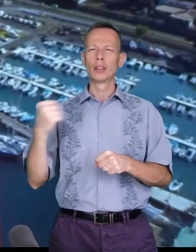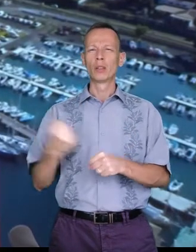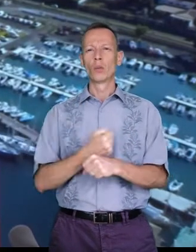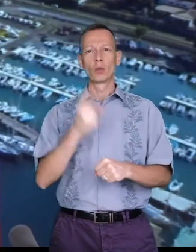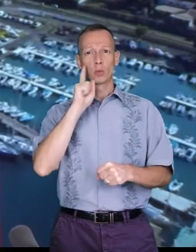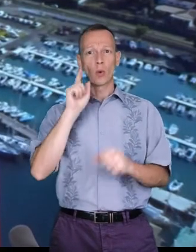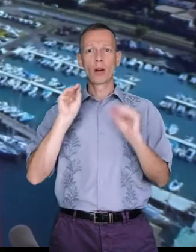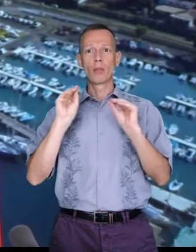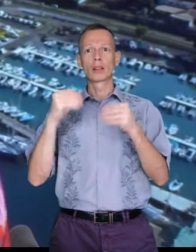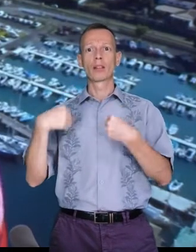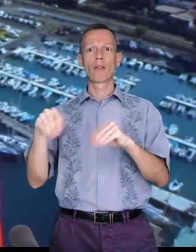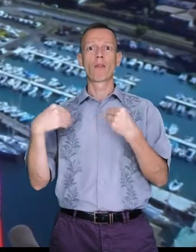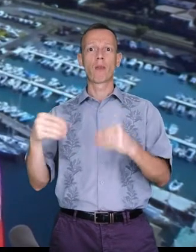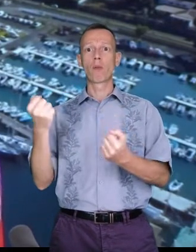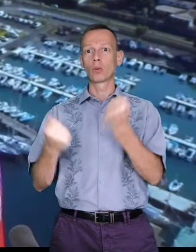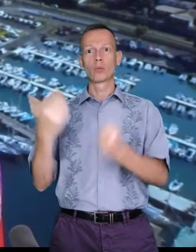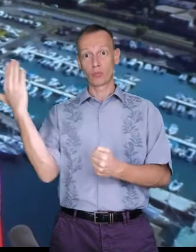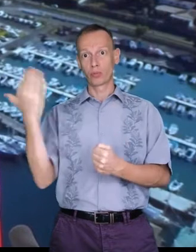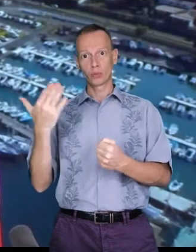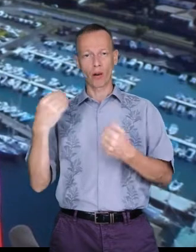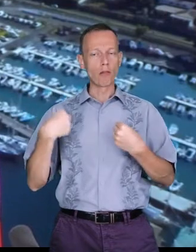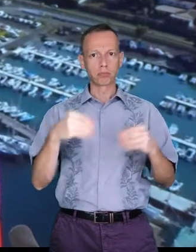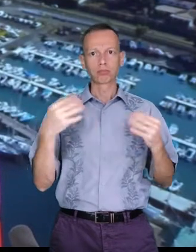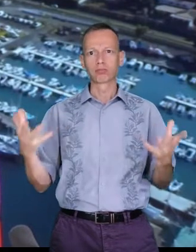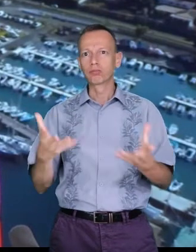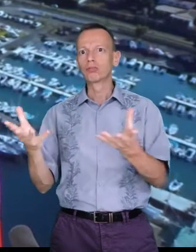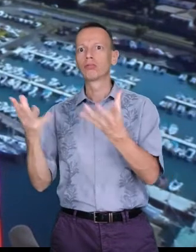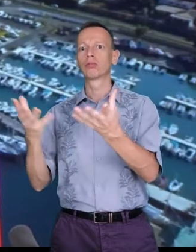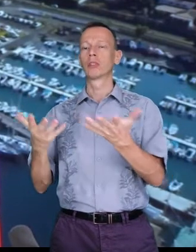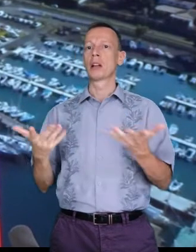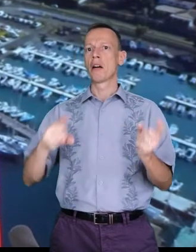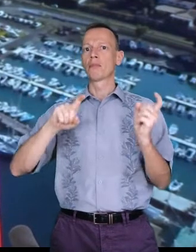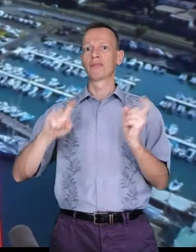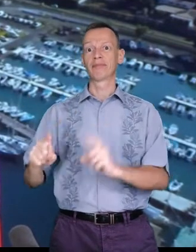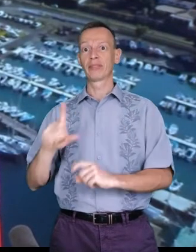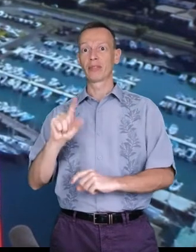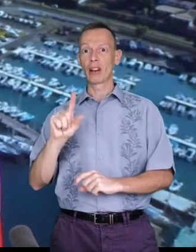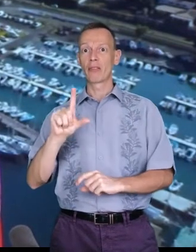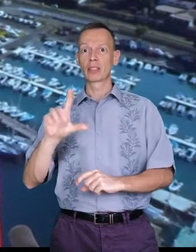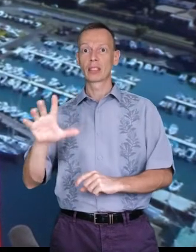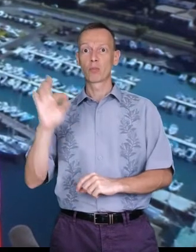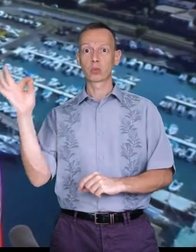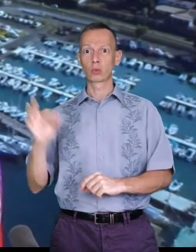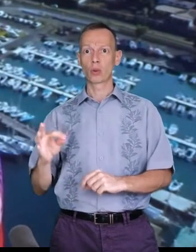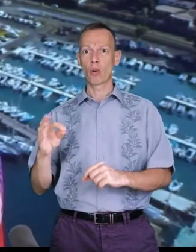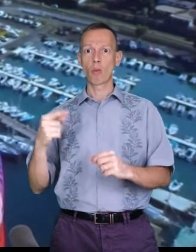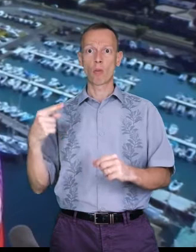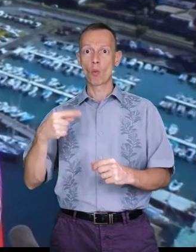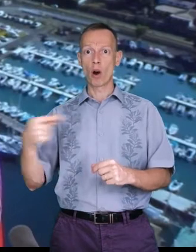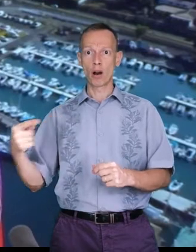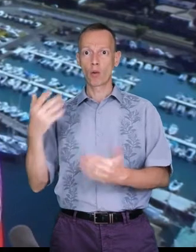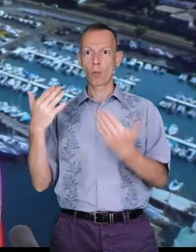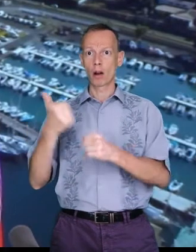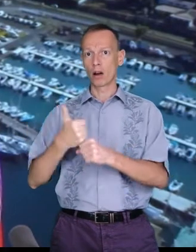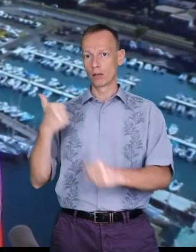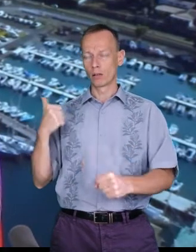qui aurait pourtant fait le plus grand bien aux concessionnaires qui enregistrent une baisse de 20 à 25% de leurs ventes en ce moment par rapport à l'an